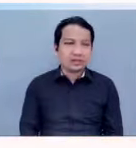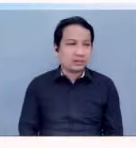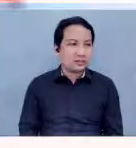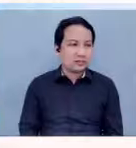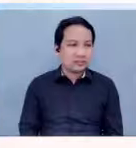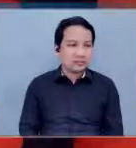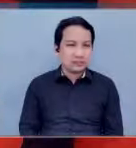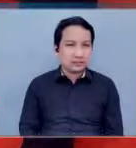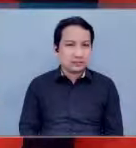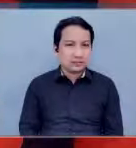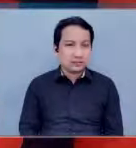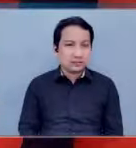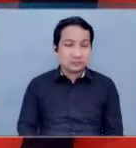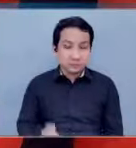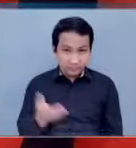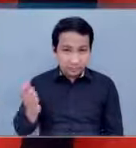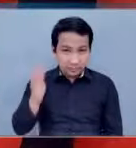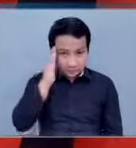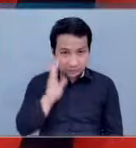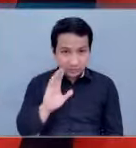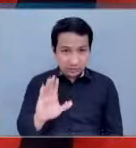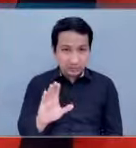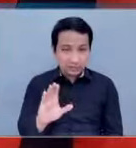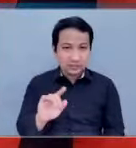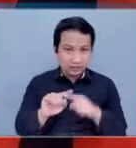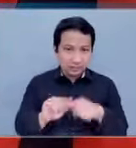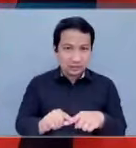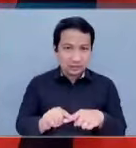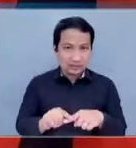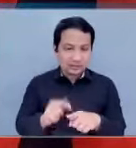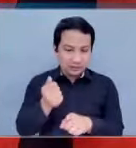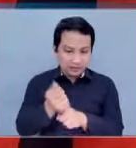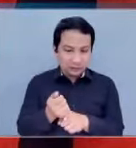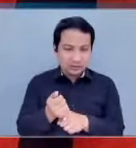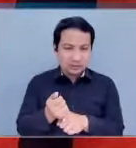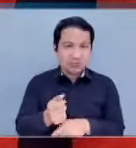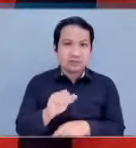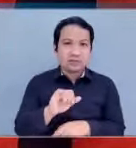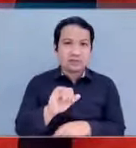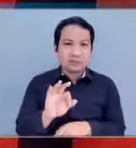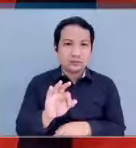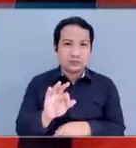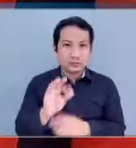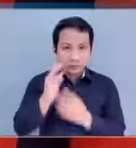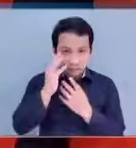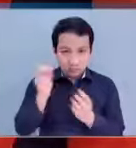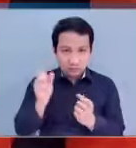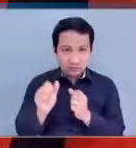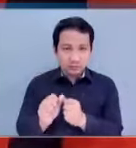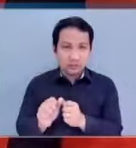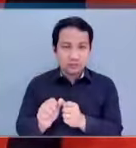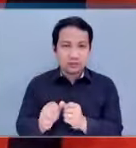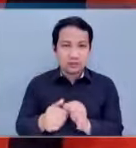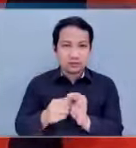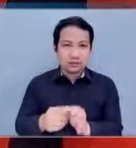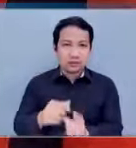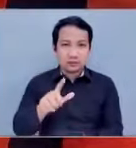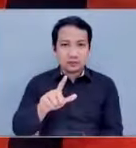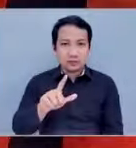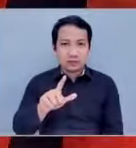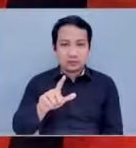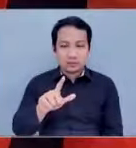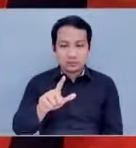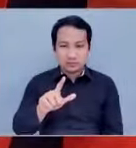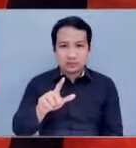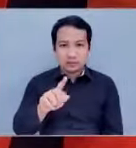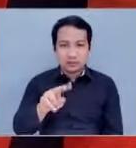No? Kasi I'm sure alam ninyo. Tsaka depende sa atake ninyo, di ba? Kung kinamumuhian yung inyong character, si Vlad, si ano si Daniela,